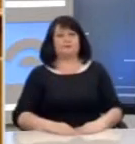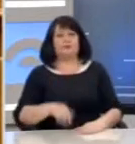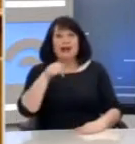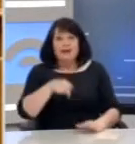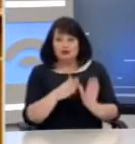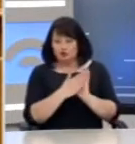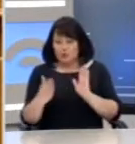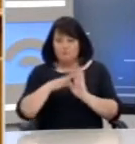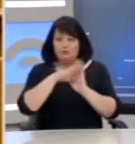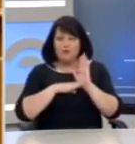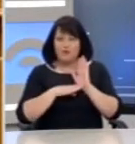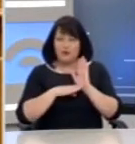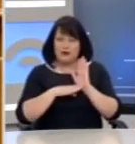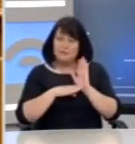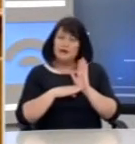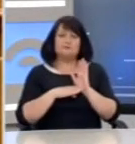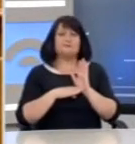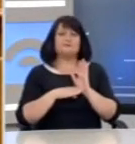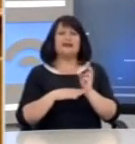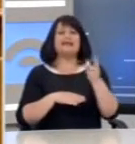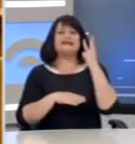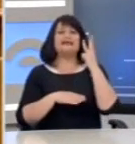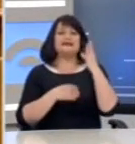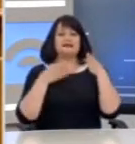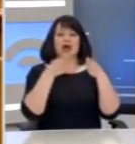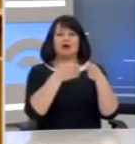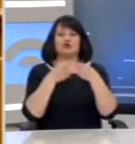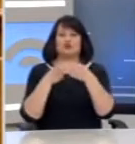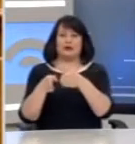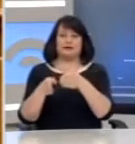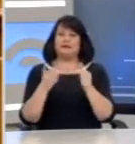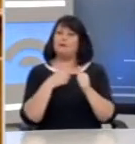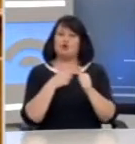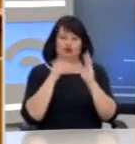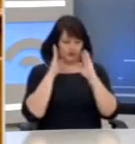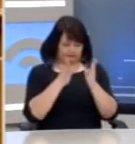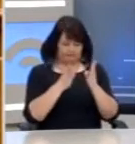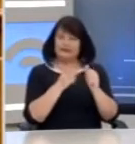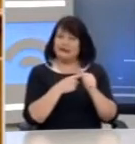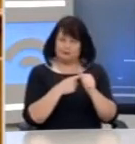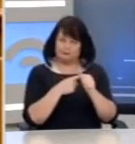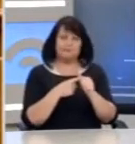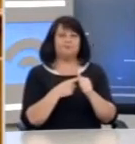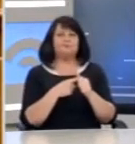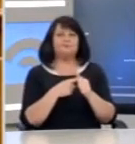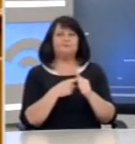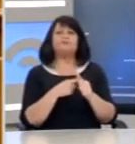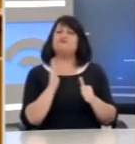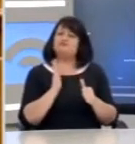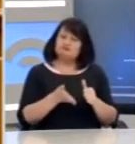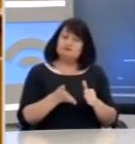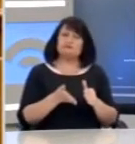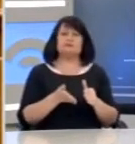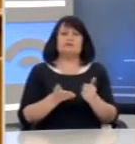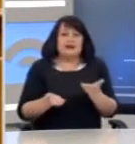στρατηγικής αρθρώνεται γύρω από τρεις άξονες. Ο πρώτος άξονας είναι η διατήρηση της